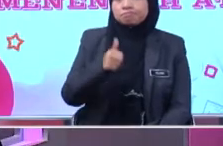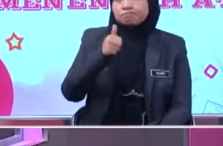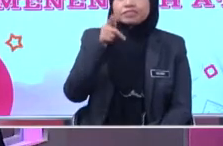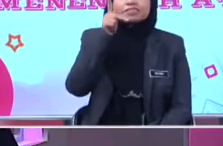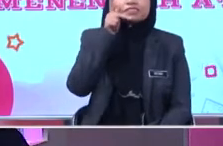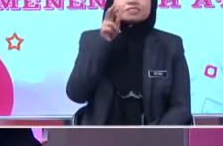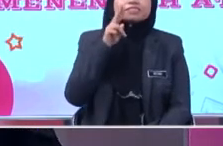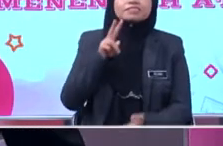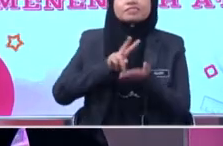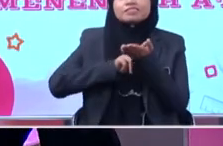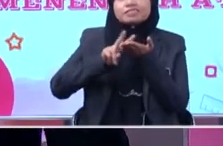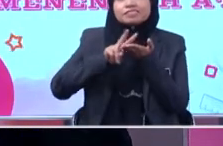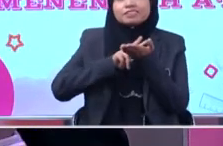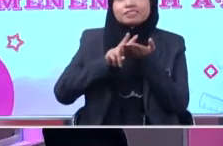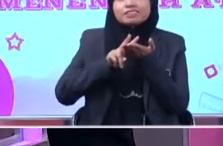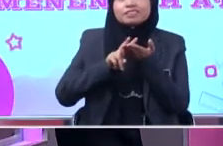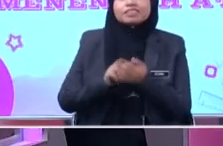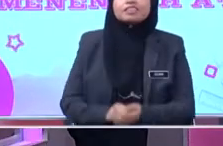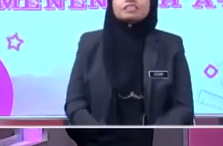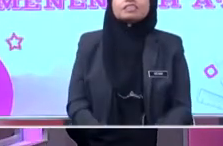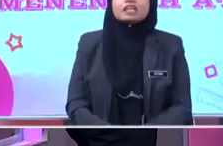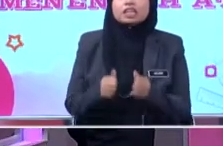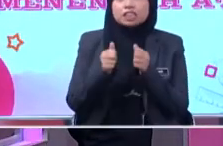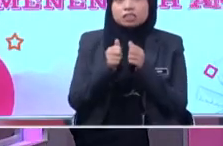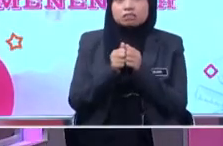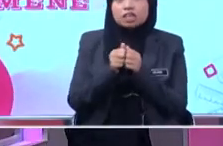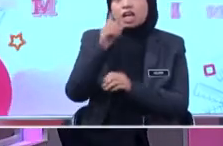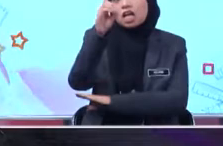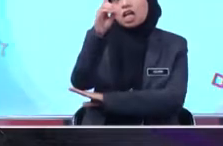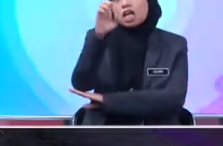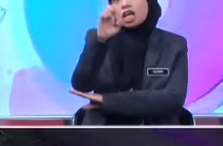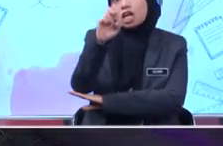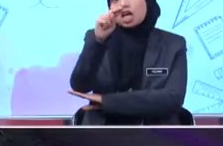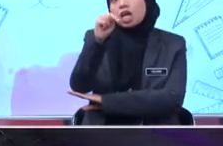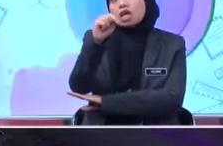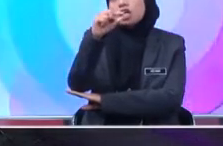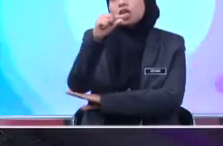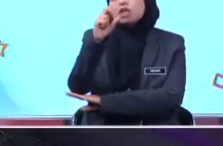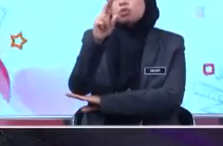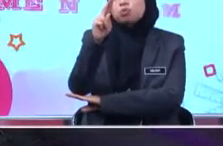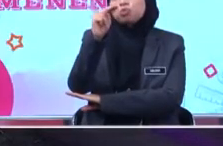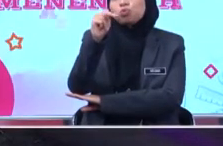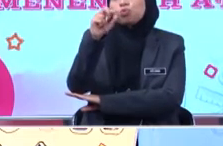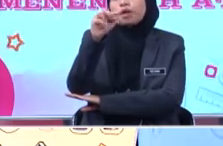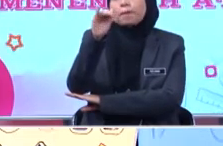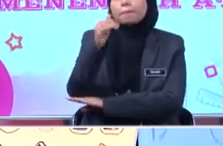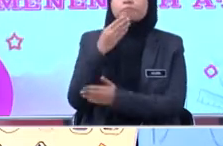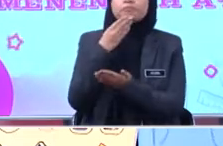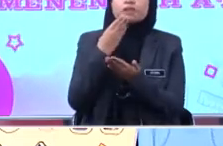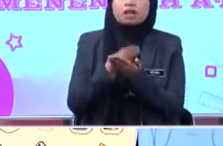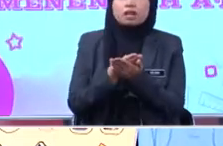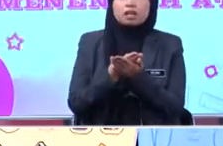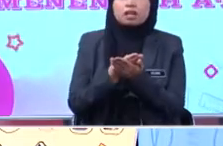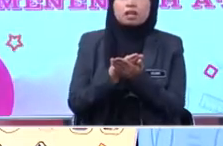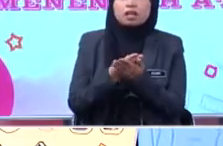hinawa c-nya huruf sebutan dengungnya baik dan sayur asem Ustad sebenarnya teknik yang Ustad saja